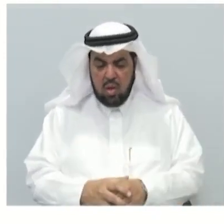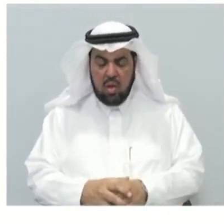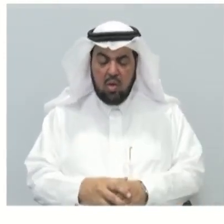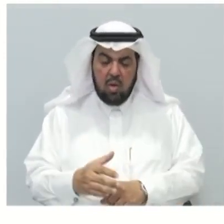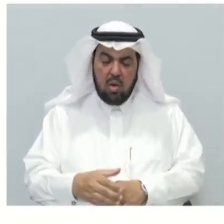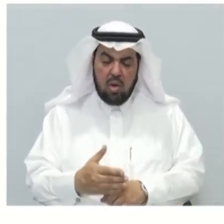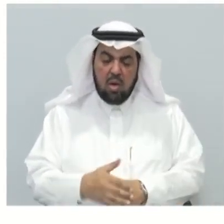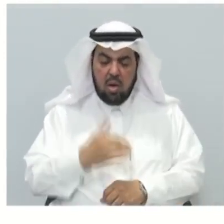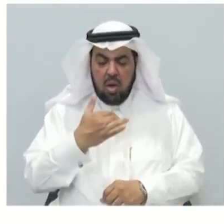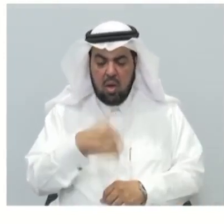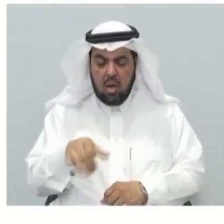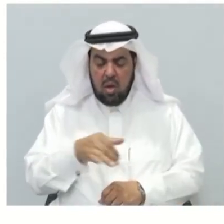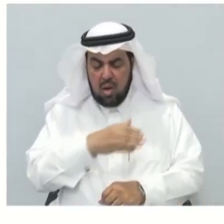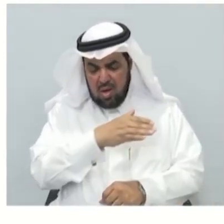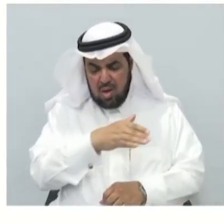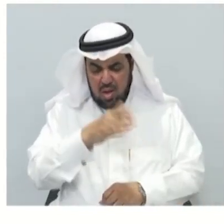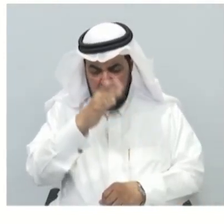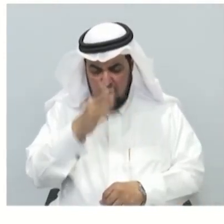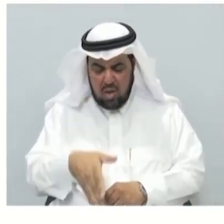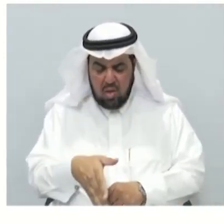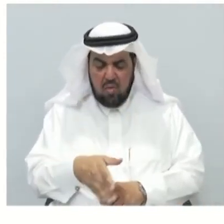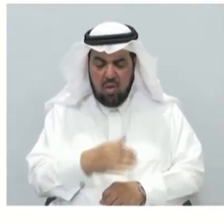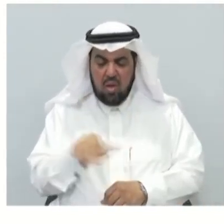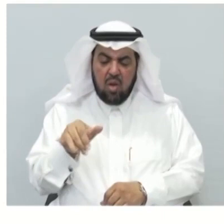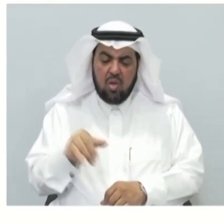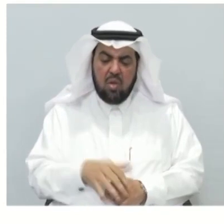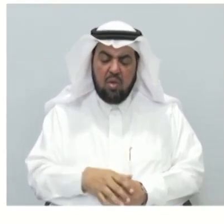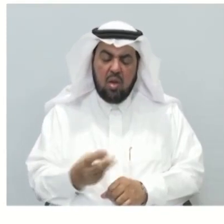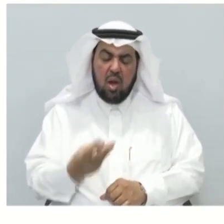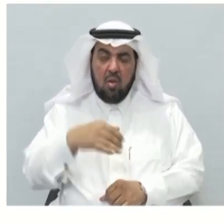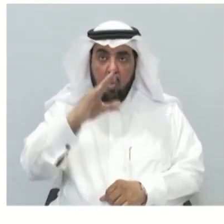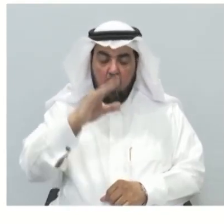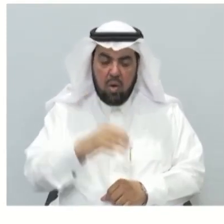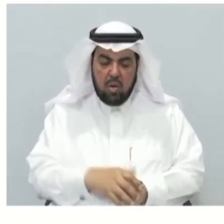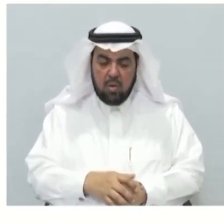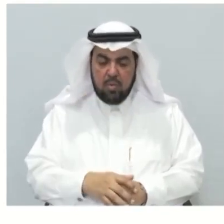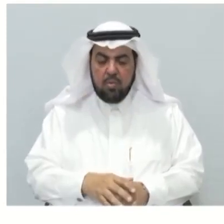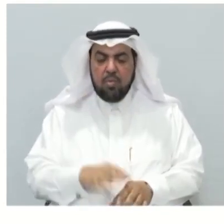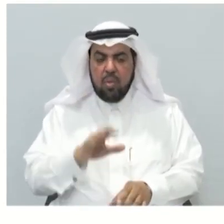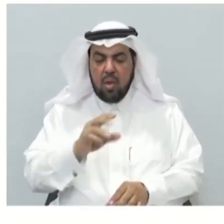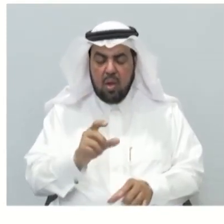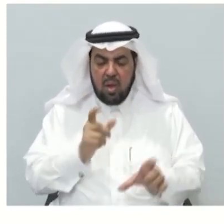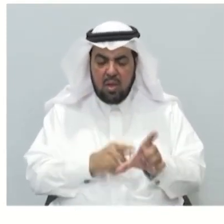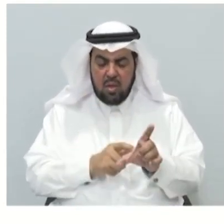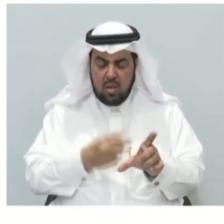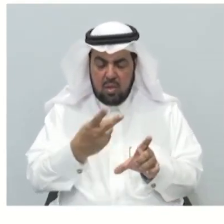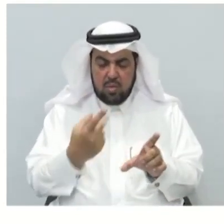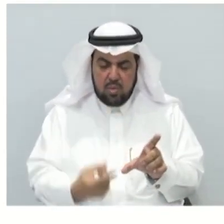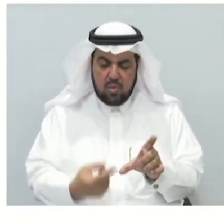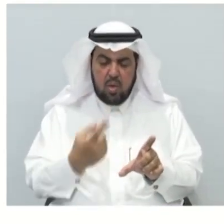اكس تنصف الزاويه اللي في الاعلى اللي على اليمين هذه اللي هي دبليو اكس واي اذا الزاويتين